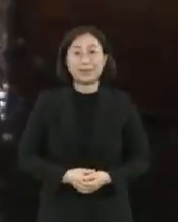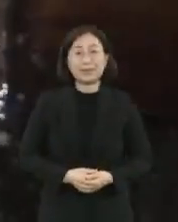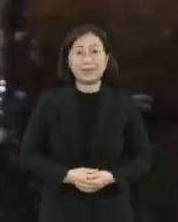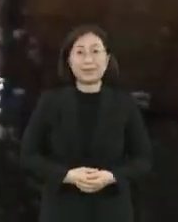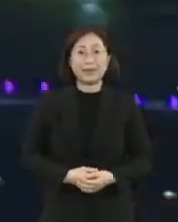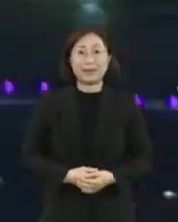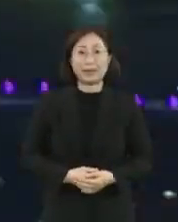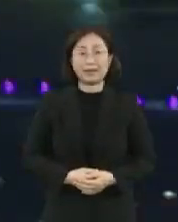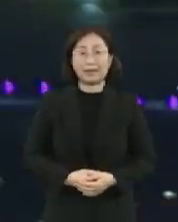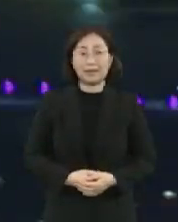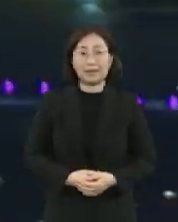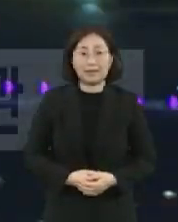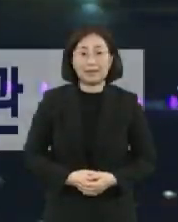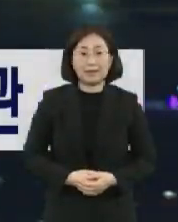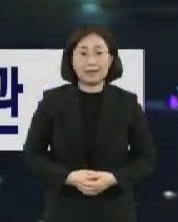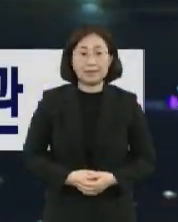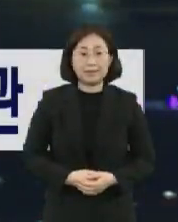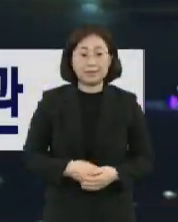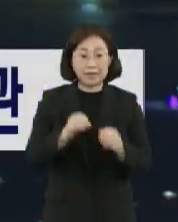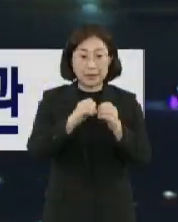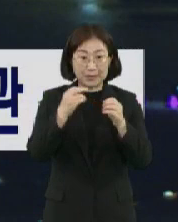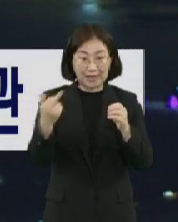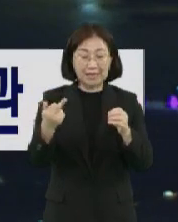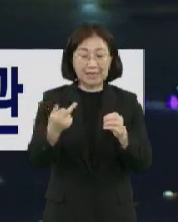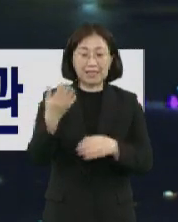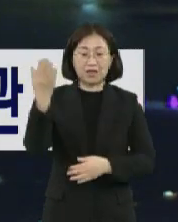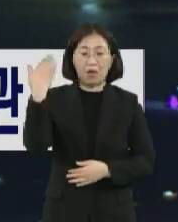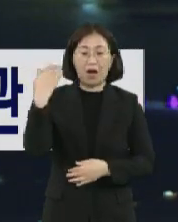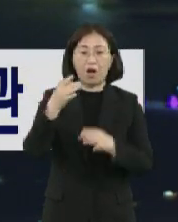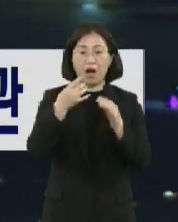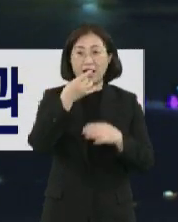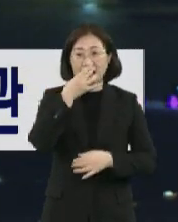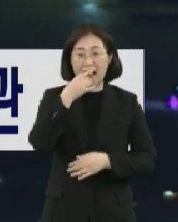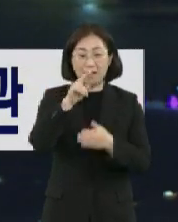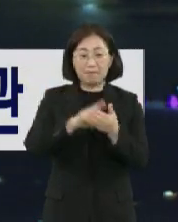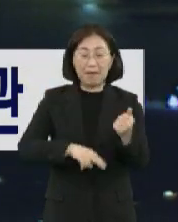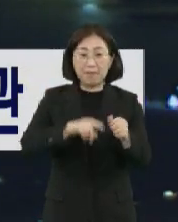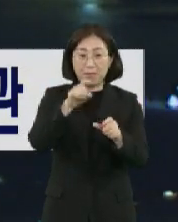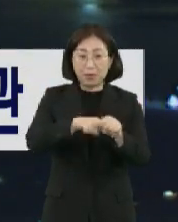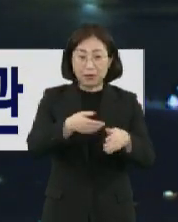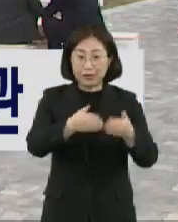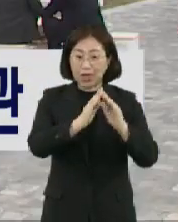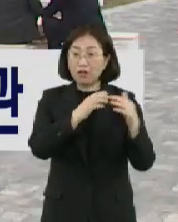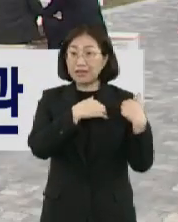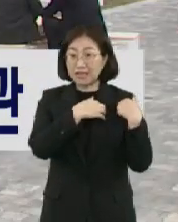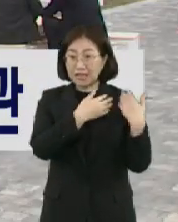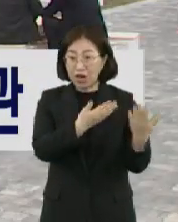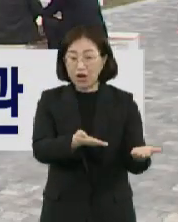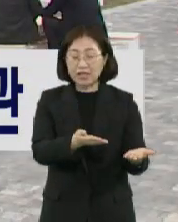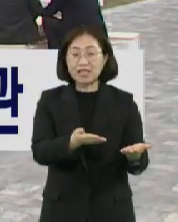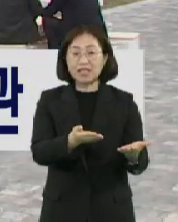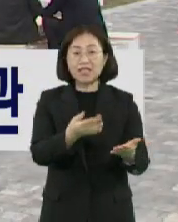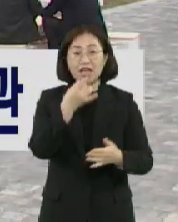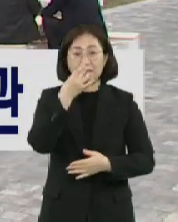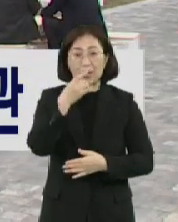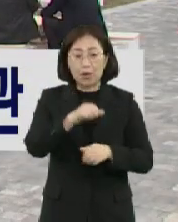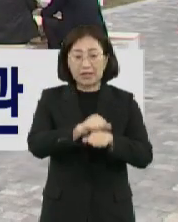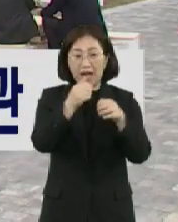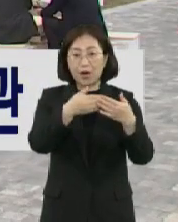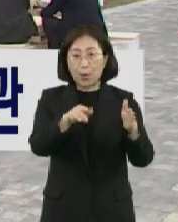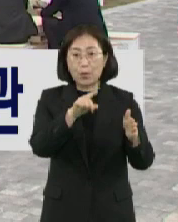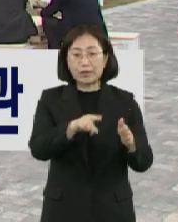입니다 논산시는 과거 쌀 수매 등을 위해 지어진 뒤 방치되고 있는 연산 미국 참고를